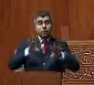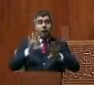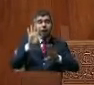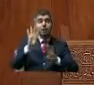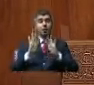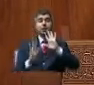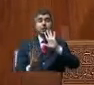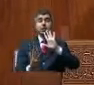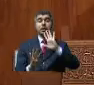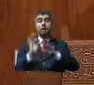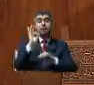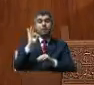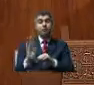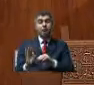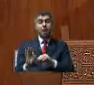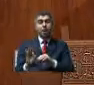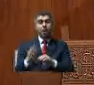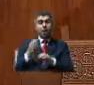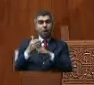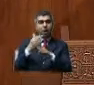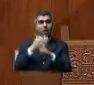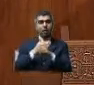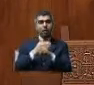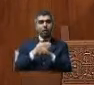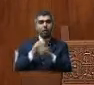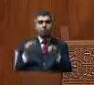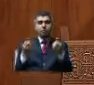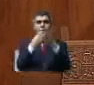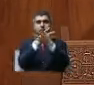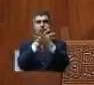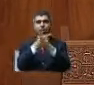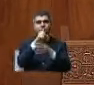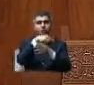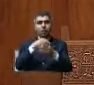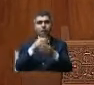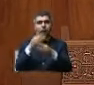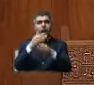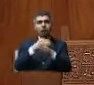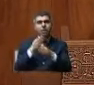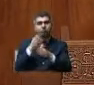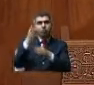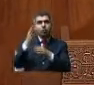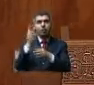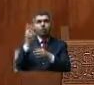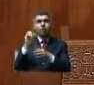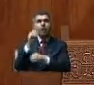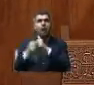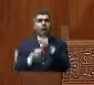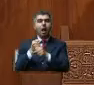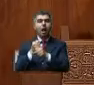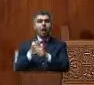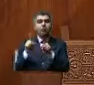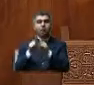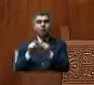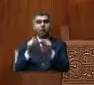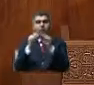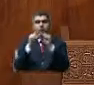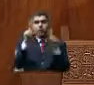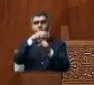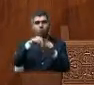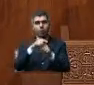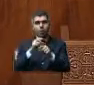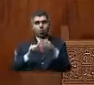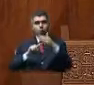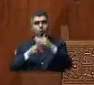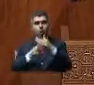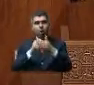95%. راه هذه كانت هذه كلنا كنتذكروا ملي كنا كنمشيو للباديه هذه 20 عام. كان هذا حلم انه الباديه يوصل